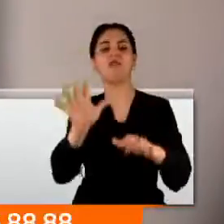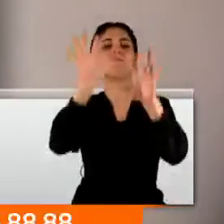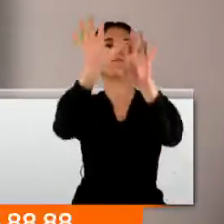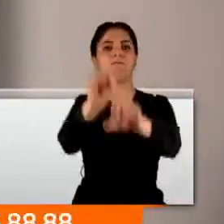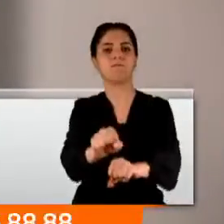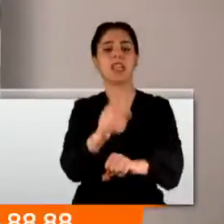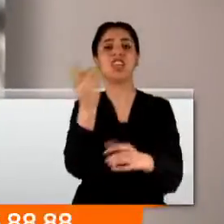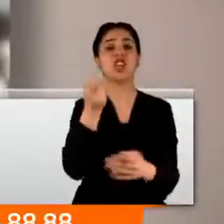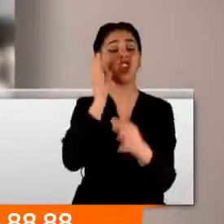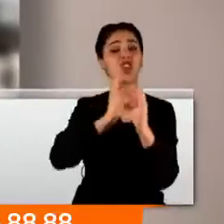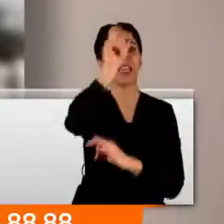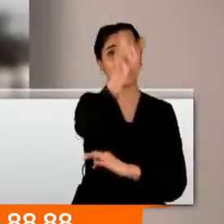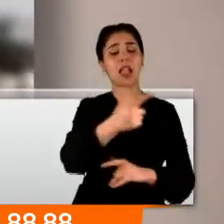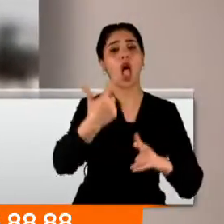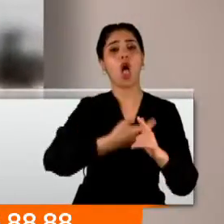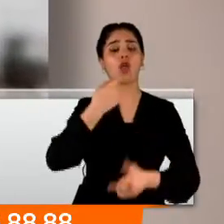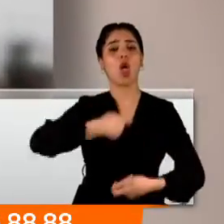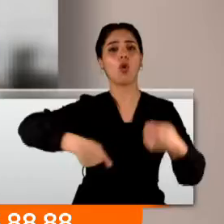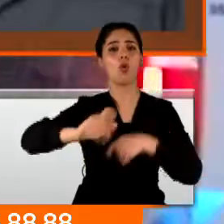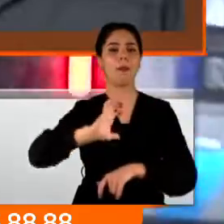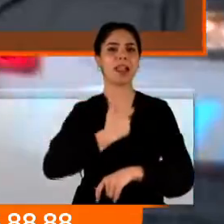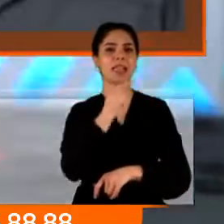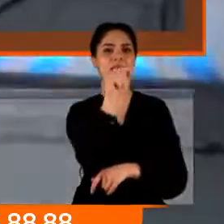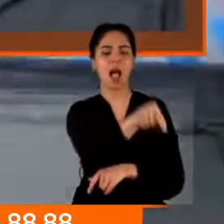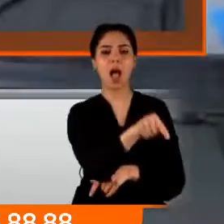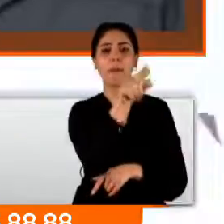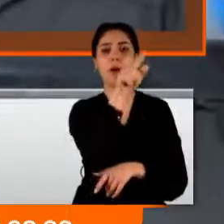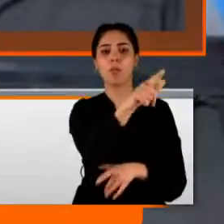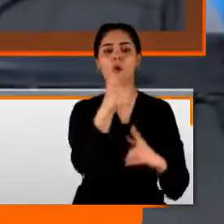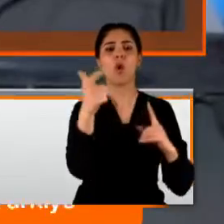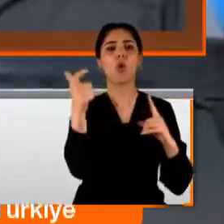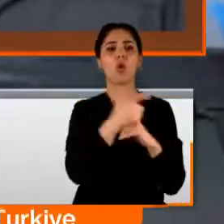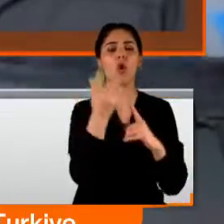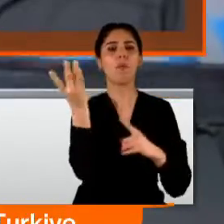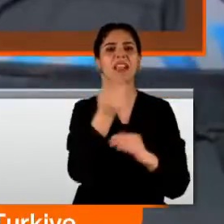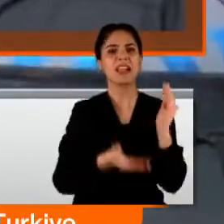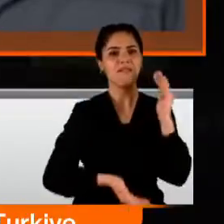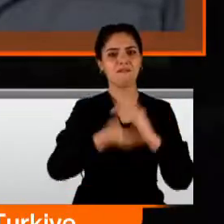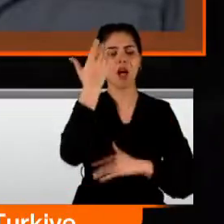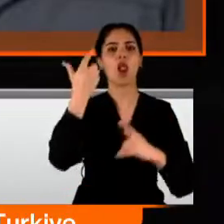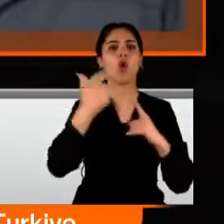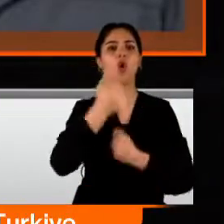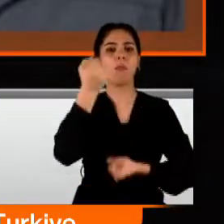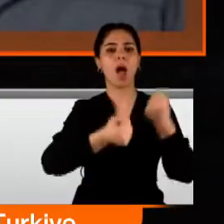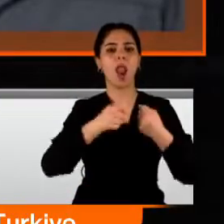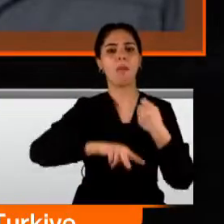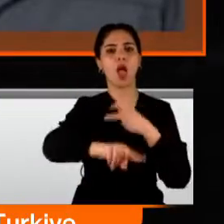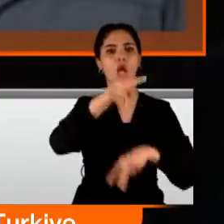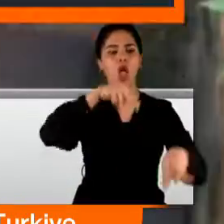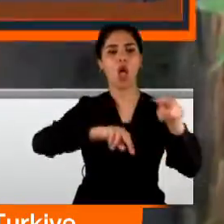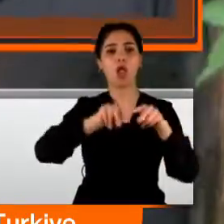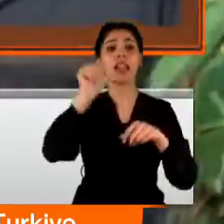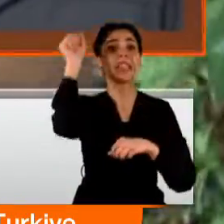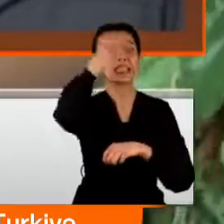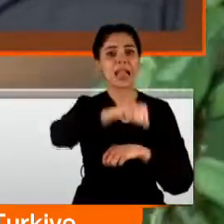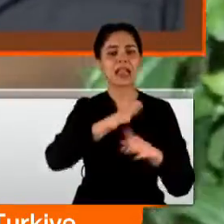Falyalı bir iş adamıydı. Otel ve kumarhane işletiyordu. Bir süredir de koruma sayısını arttırmış, zırhlı araçlarla seyahat ediyordu. Saldırı